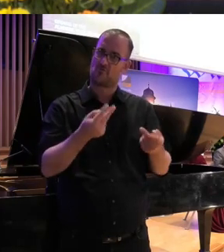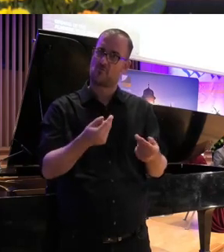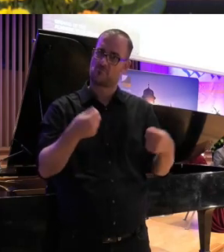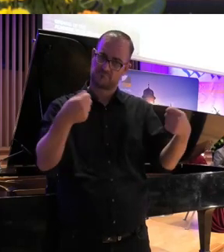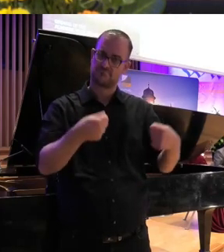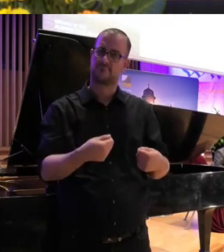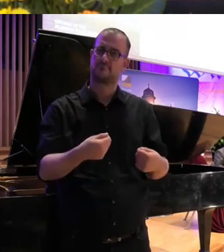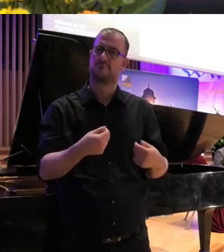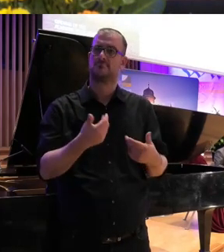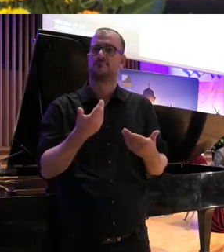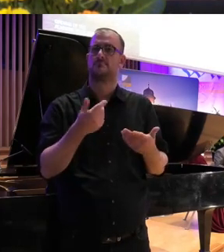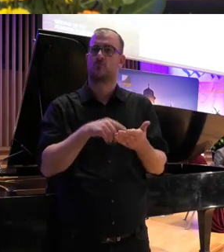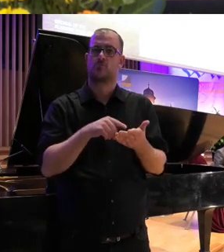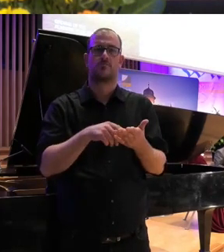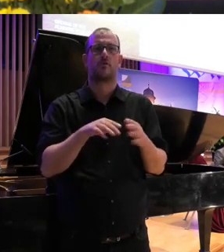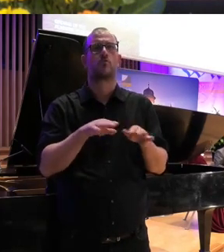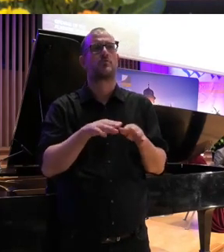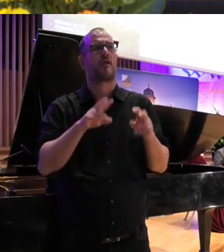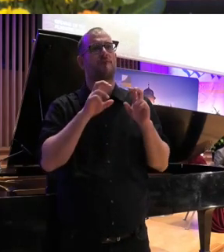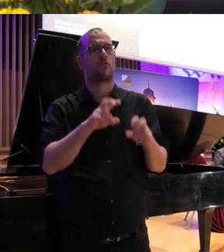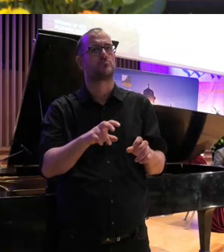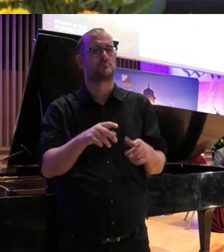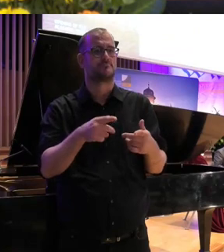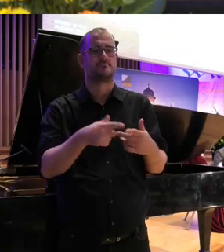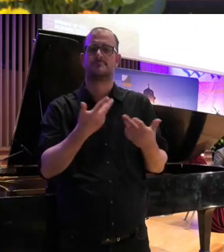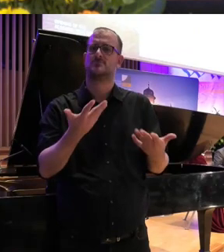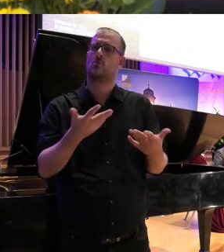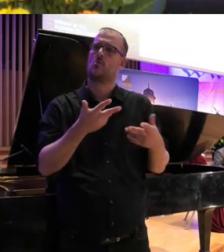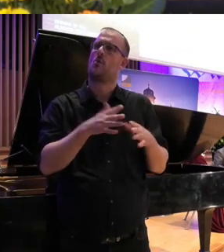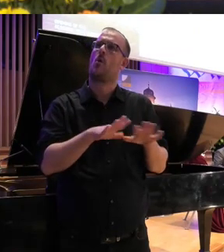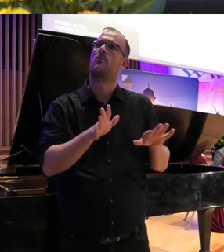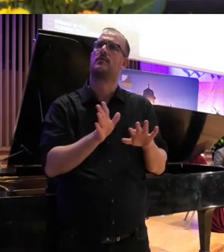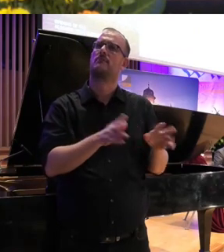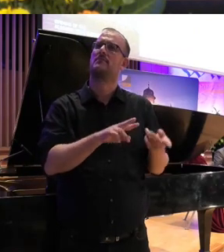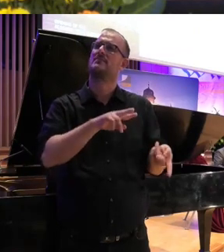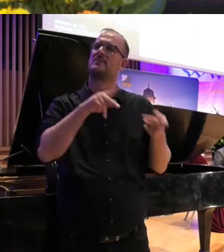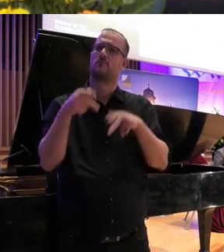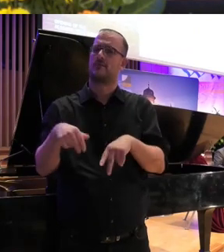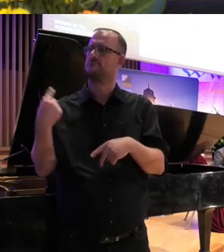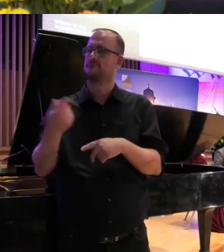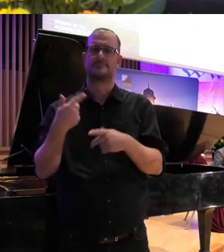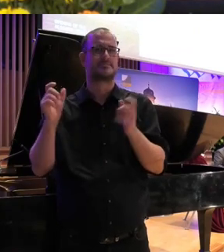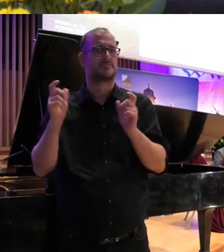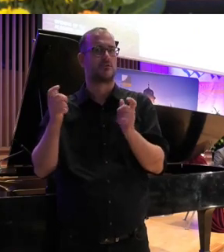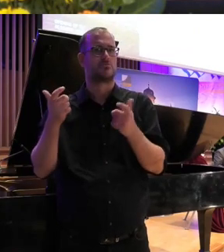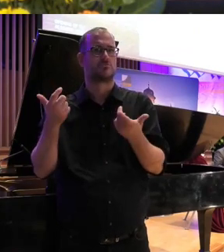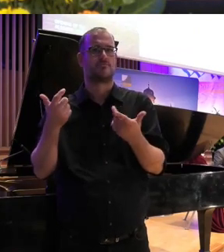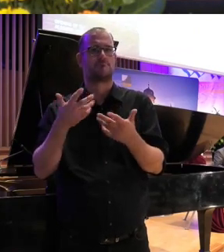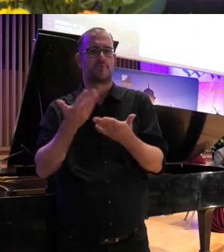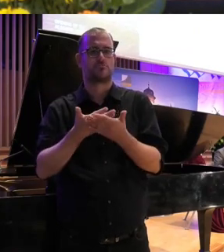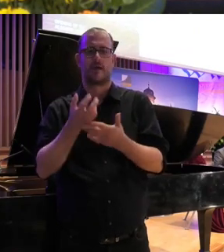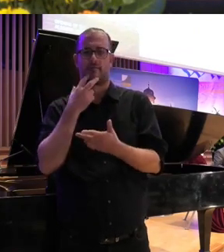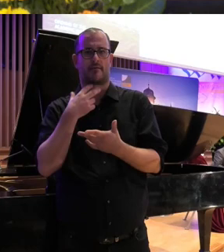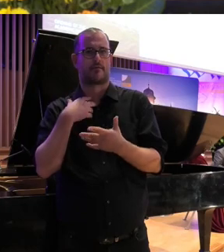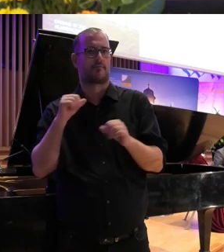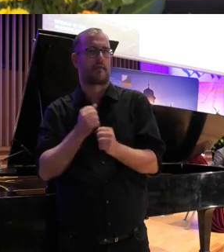klar, ohne die Grundlagenforschung werden wir auch diese Transformation in der Gesellschaft, zum Beispiel im Energiesektor, nicht schaffen